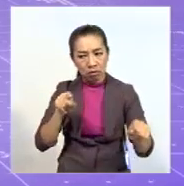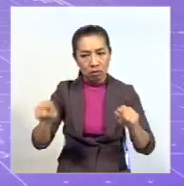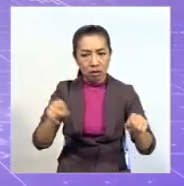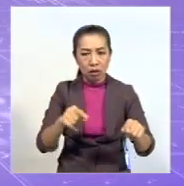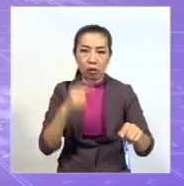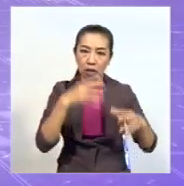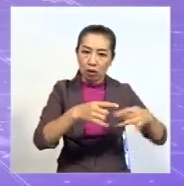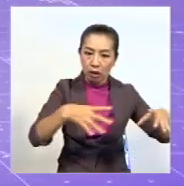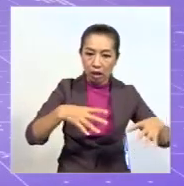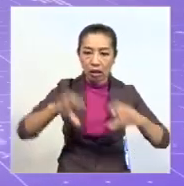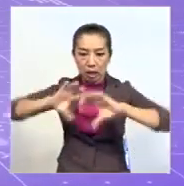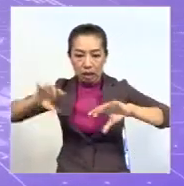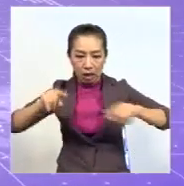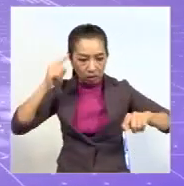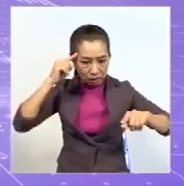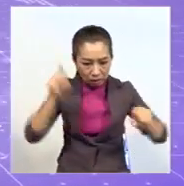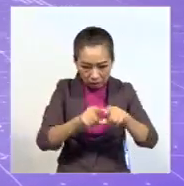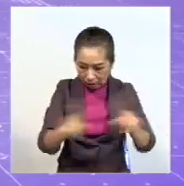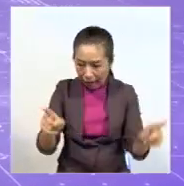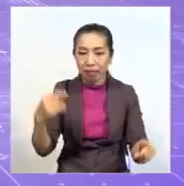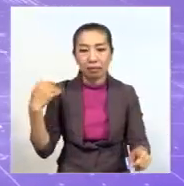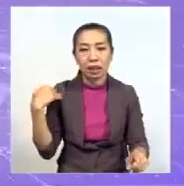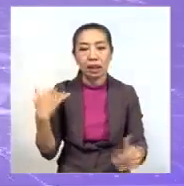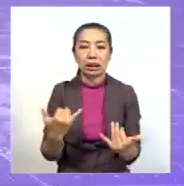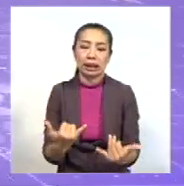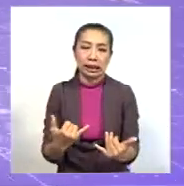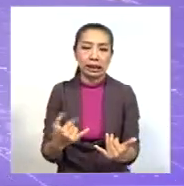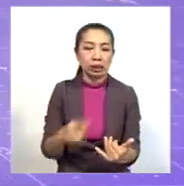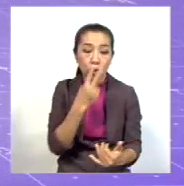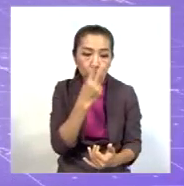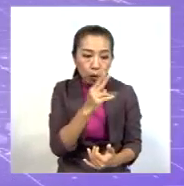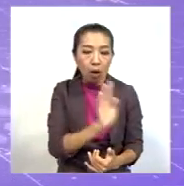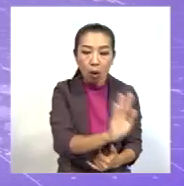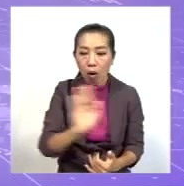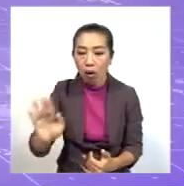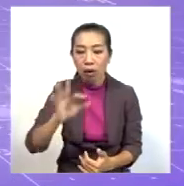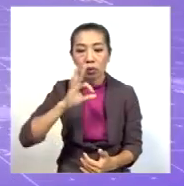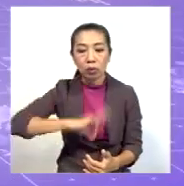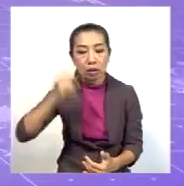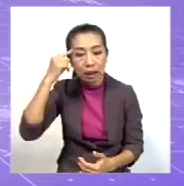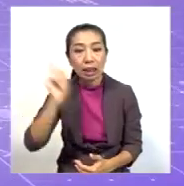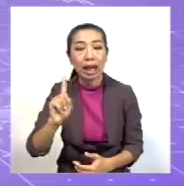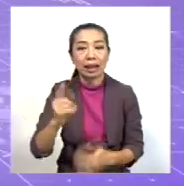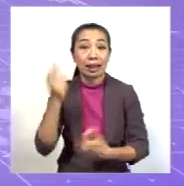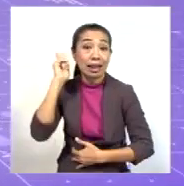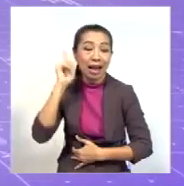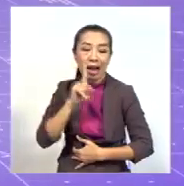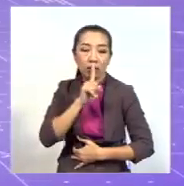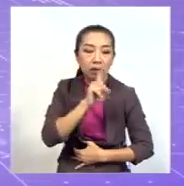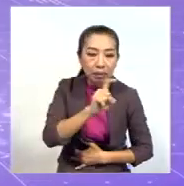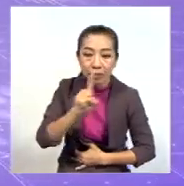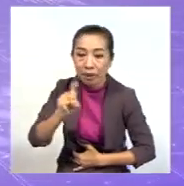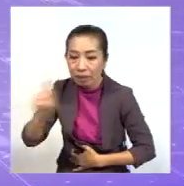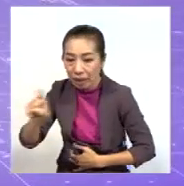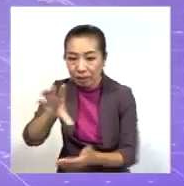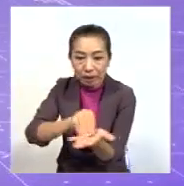างกันอยู ่ ก็ต้องมาดูนะคะว่าแต่ละคนแล้วจริงๆแล้วเนี่ยคิดเห็นอย่างไร อันนี้เป็นความคิดเห็นนะคะที่ผู้สื่อข่าวไปพูดคุย